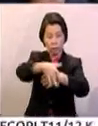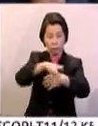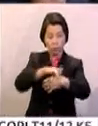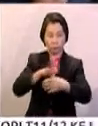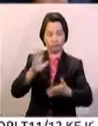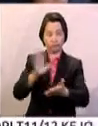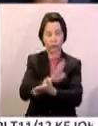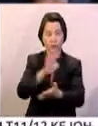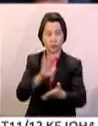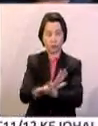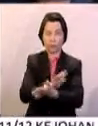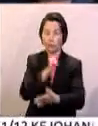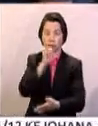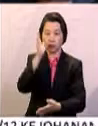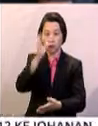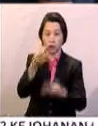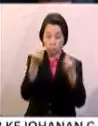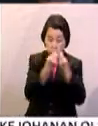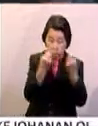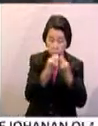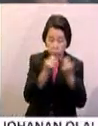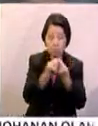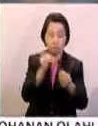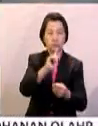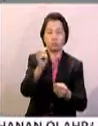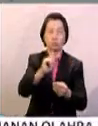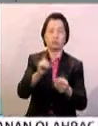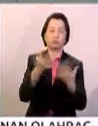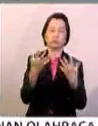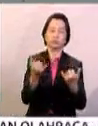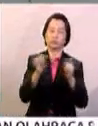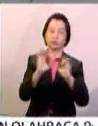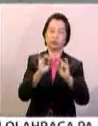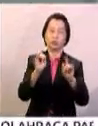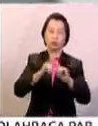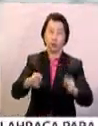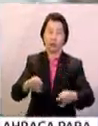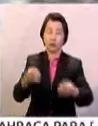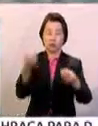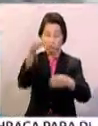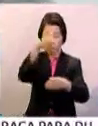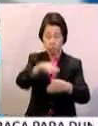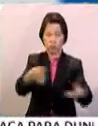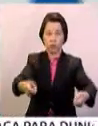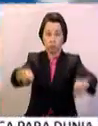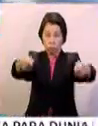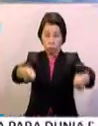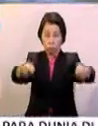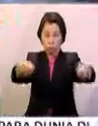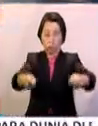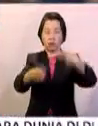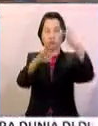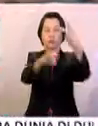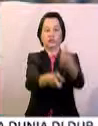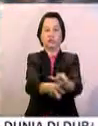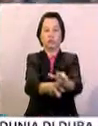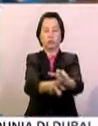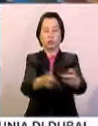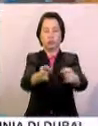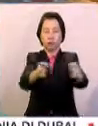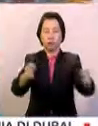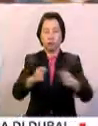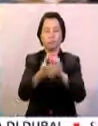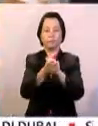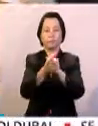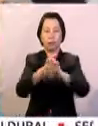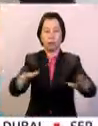Kertas-kertas undi awal tidak akan dikira di tempat mengundi hari ini. Sebaliknya, peti-peti awal undi awal akan disimpan di tempat yang